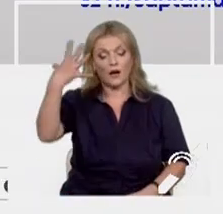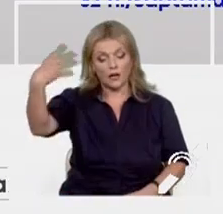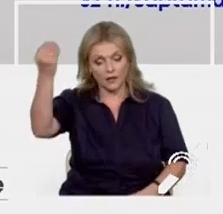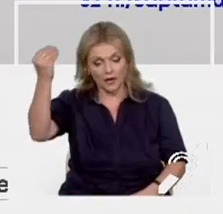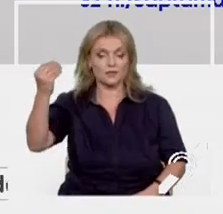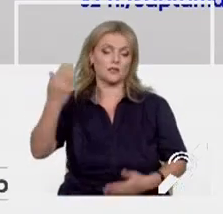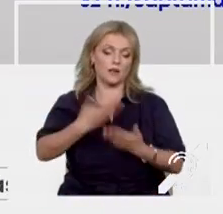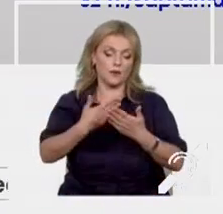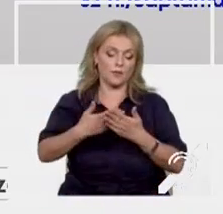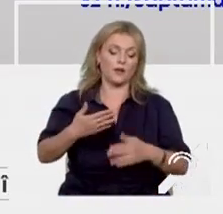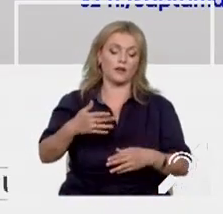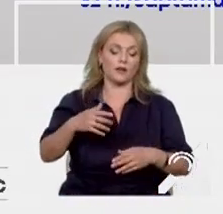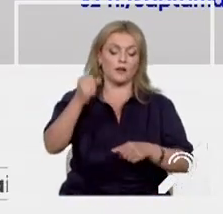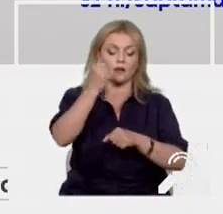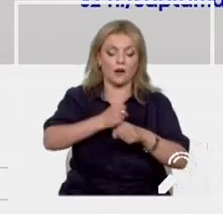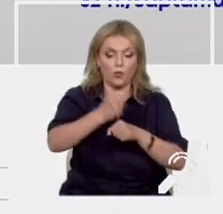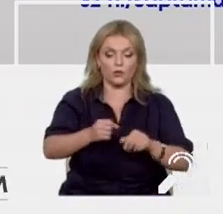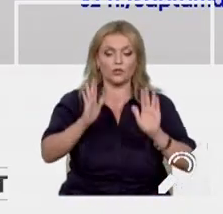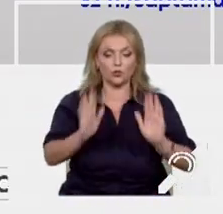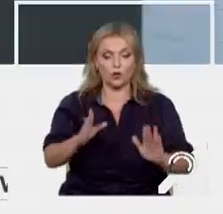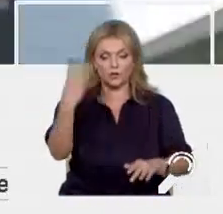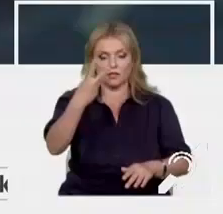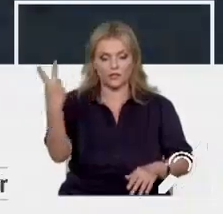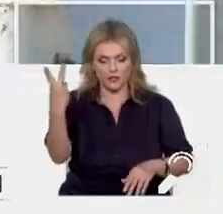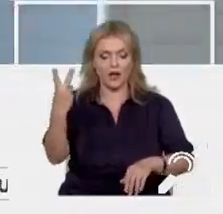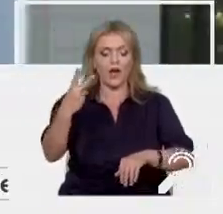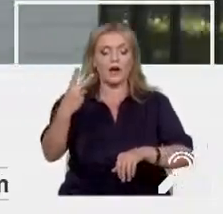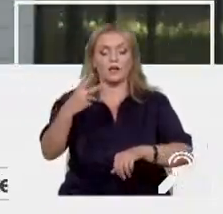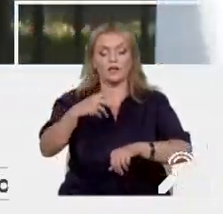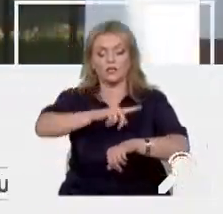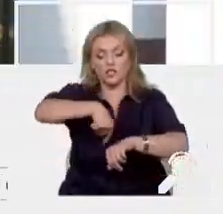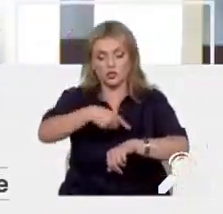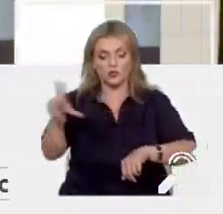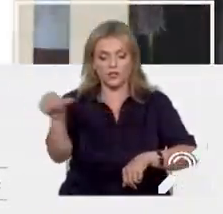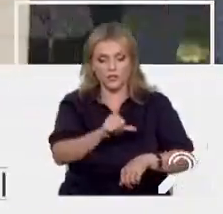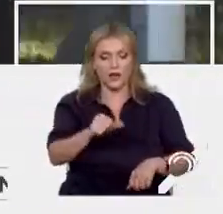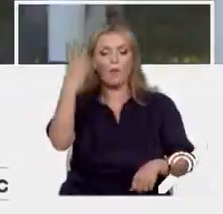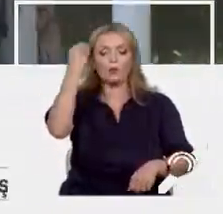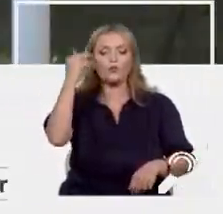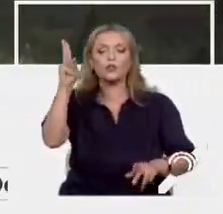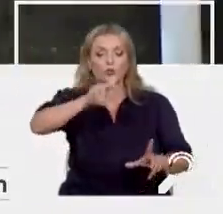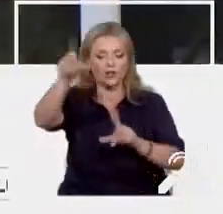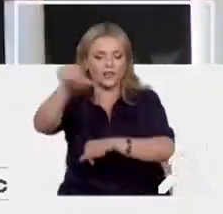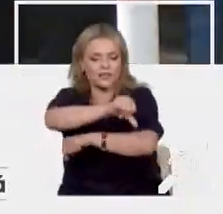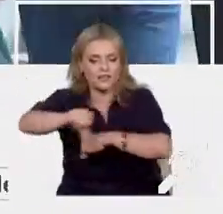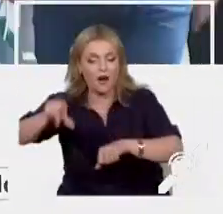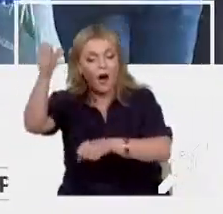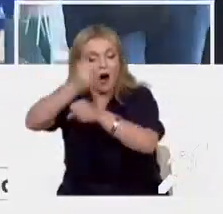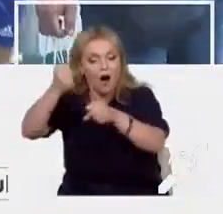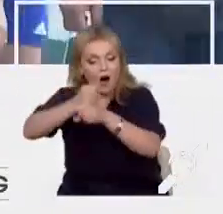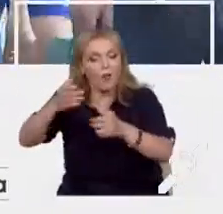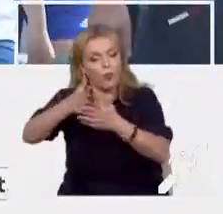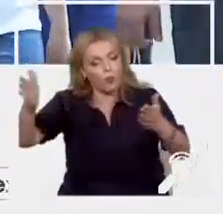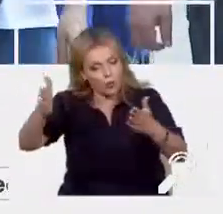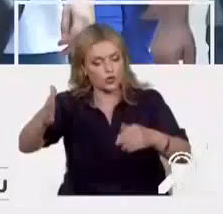lucrează doar câte 32 de ore pe săptămână. Unii dintre basarabenii plecați în străinătate spun însă că lucrează mai mult